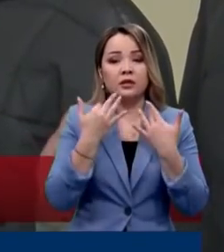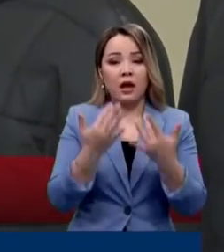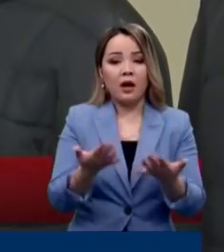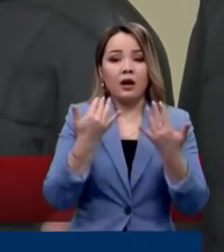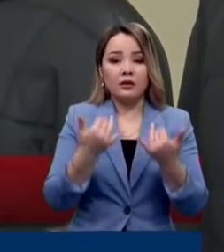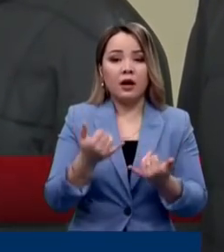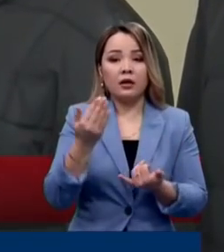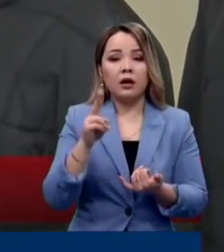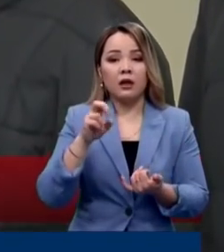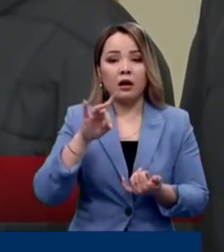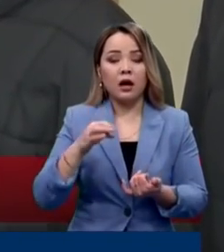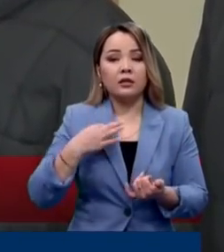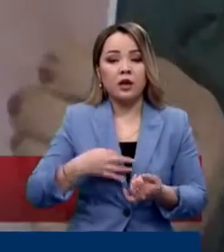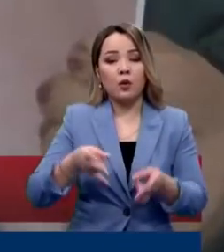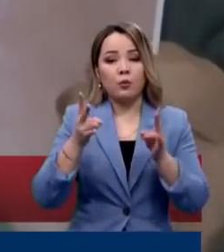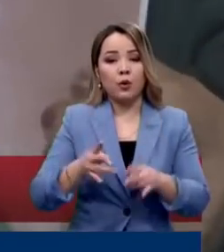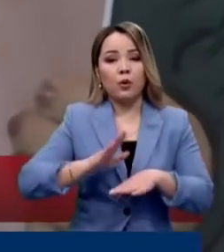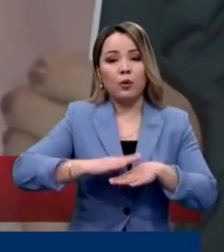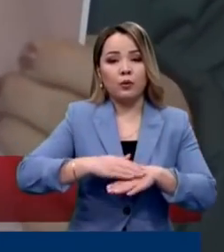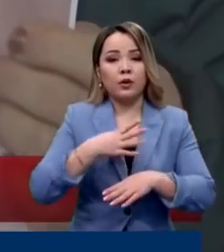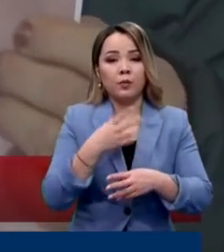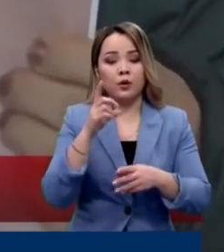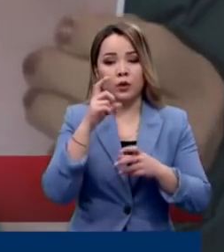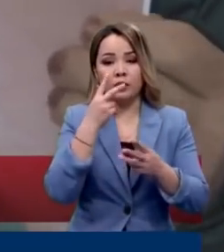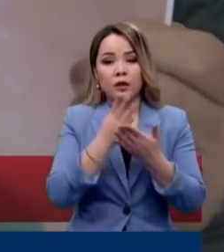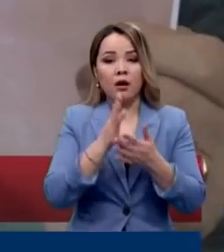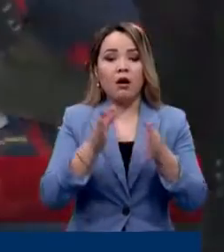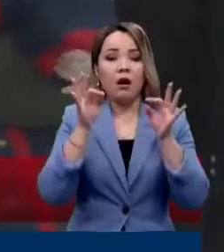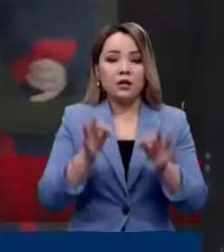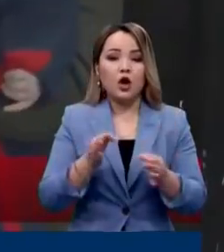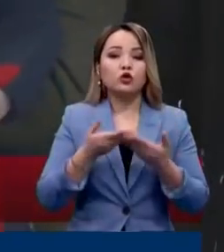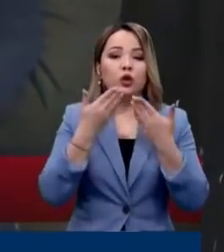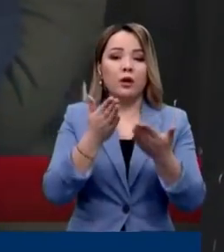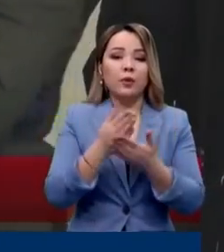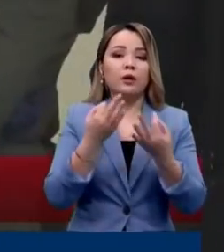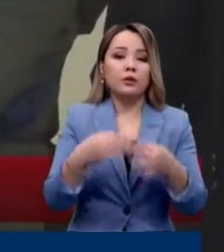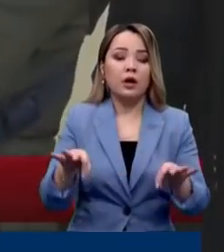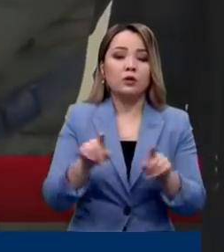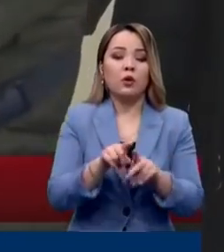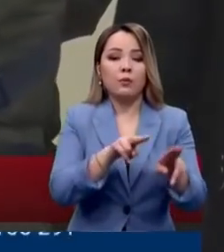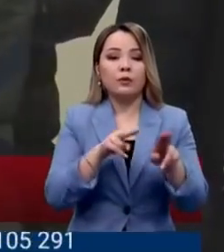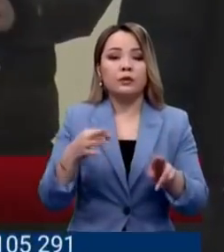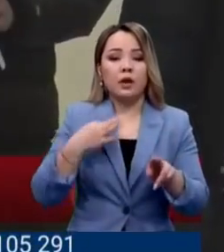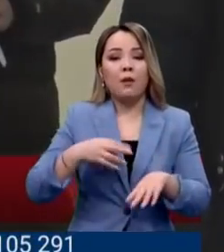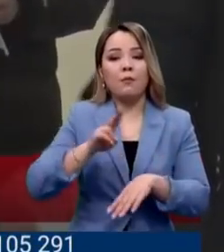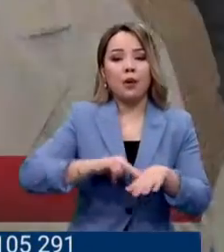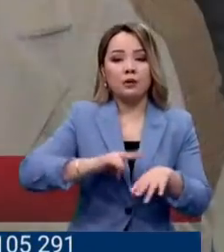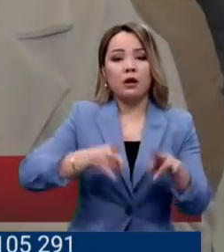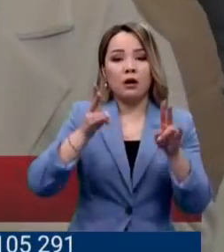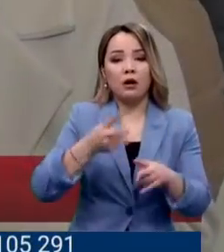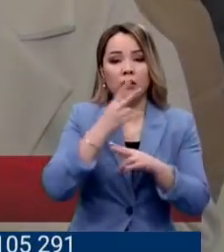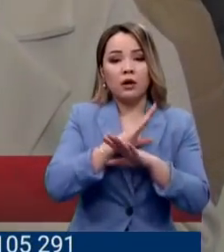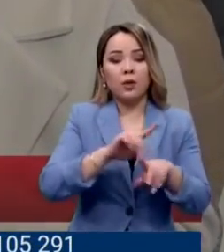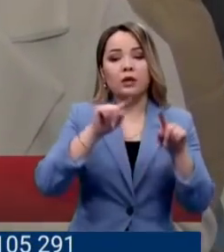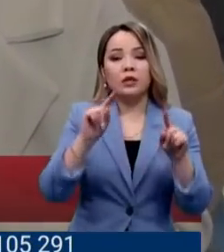Клара Тушкенова ұлы медеттің жараланған қолы түсірілген суретті ұстап әділдік сұрап жүр. Бейбіт шеруге шығып оққа шыққан баласын полицейлер жарақатына